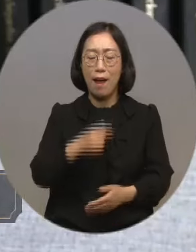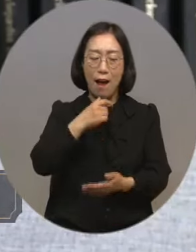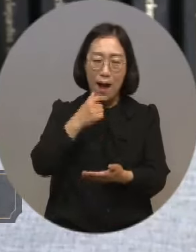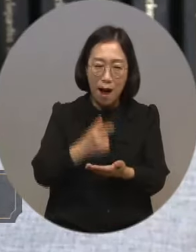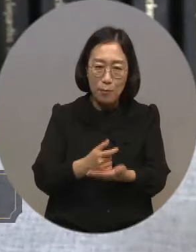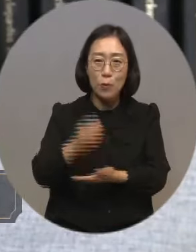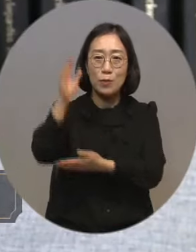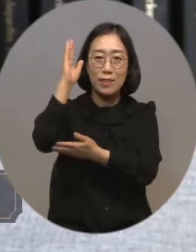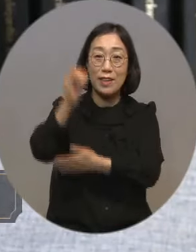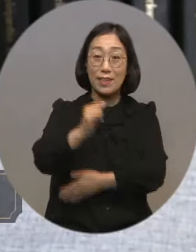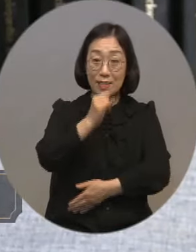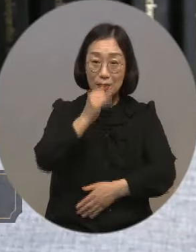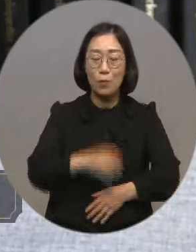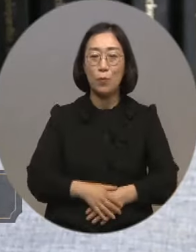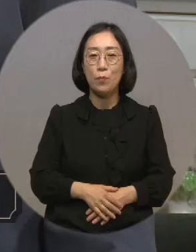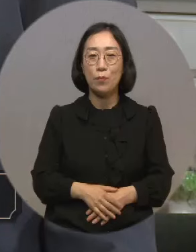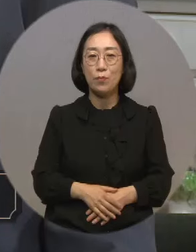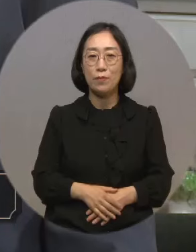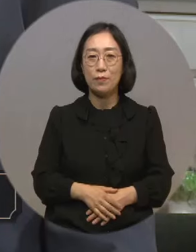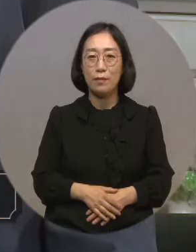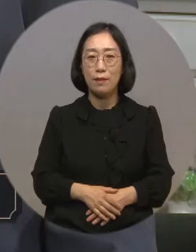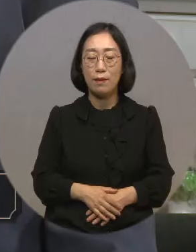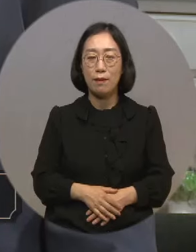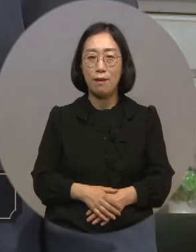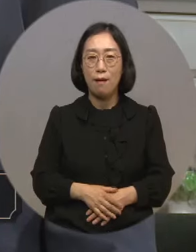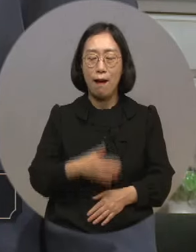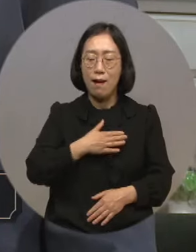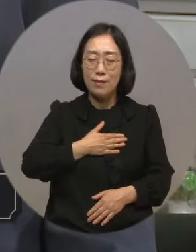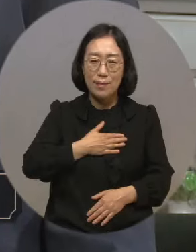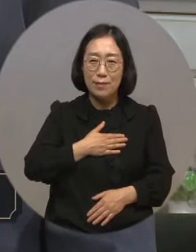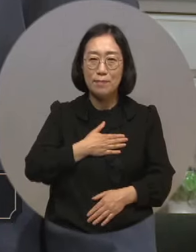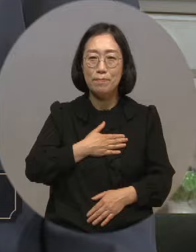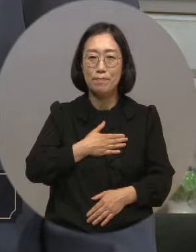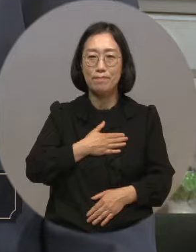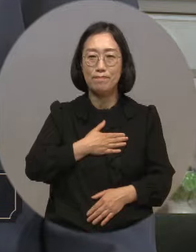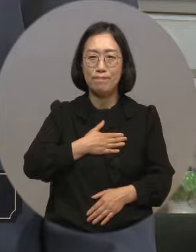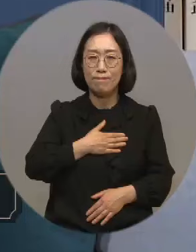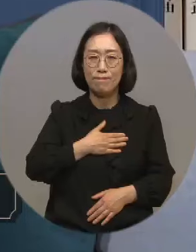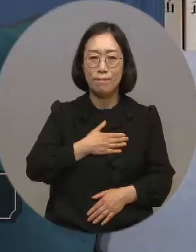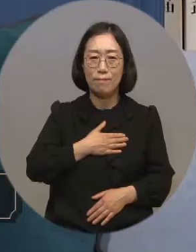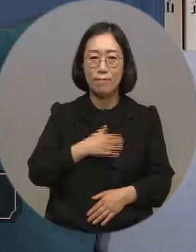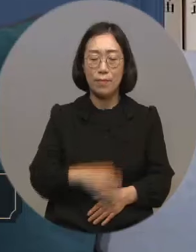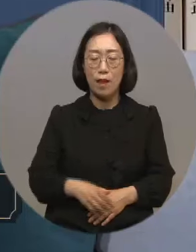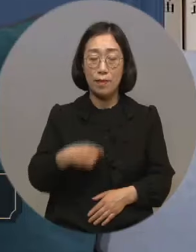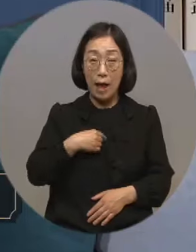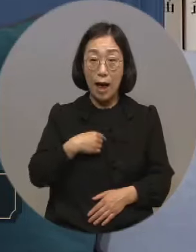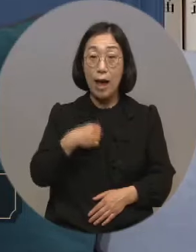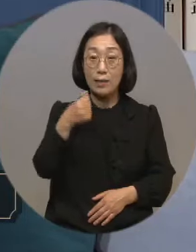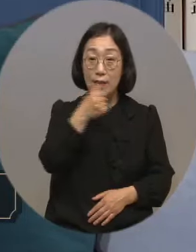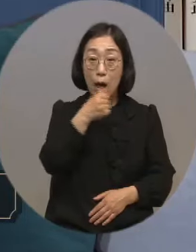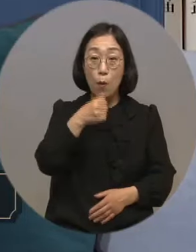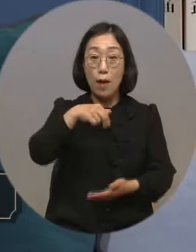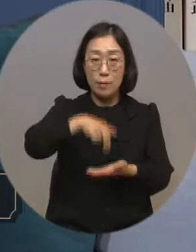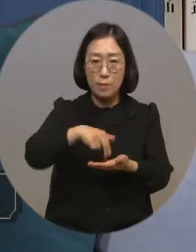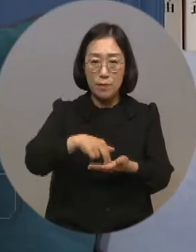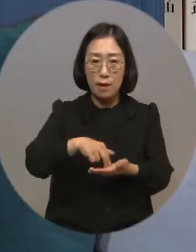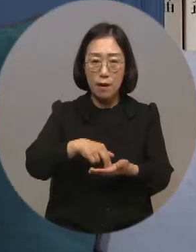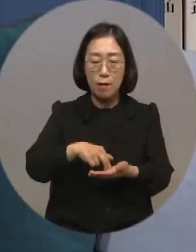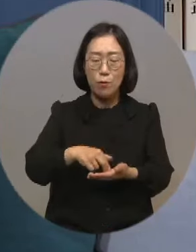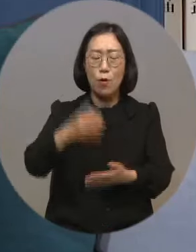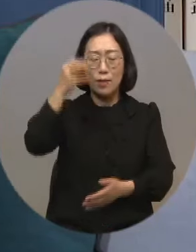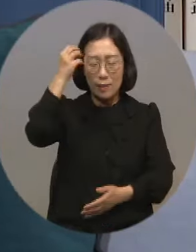감동적인 스토리도 더 많아지는 것 같고 가슴 뭉클한 느낌을 받아서 저 역시도 진행자로서 오늘 너무 잊지 못할 것